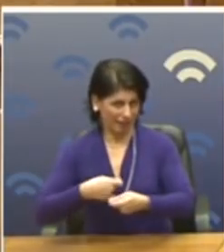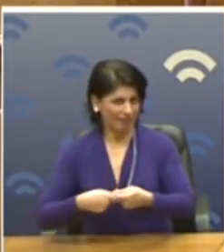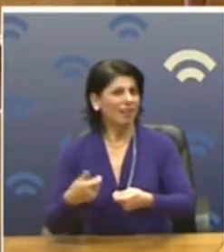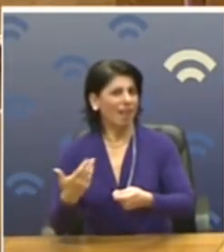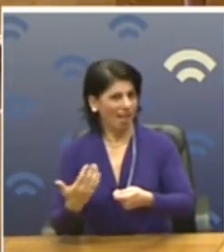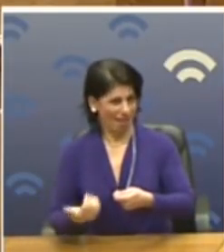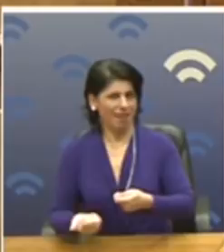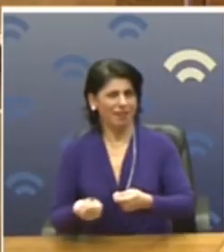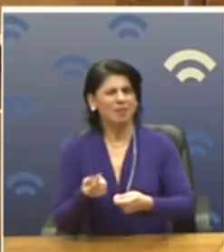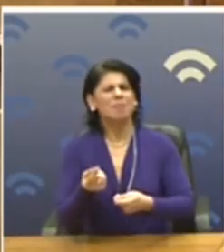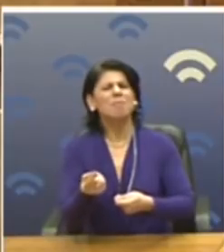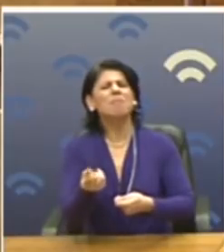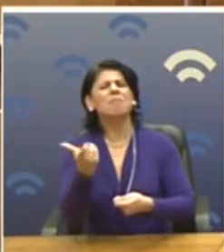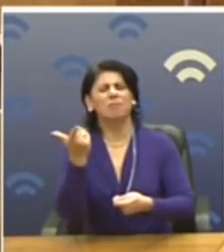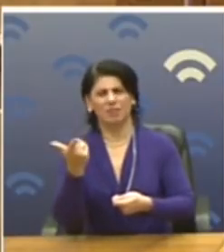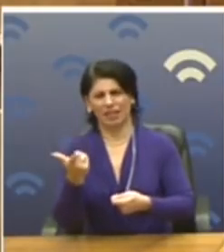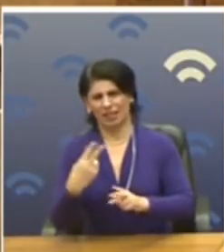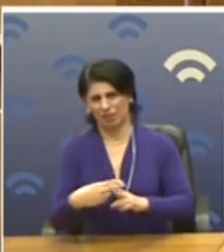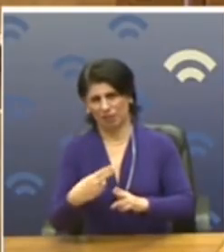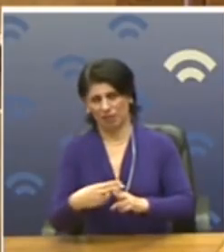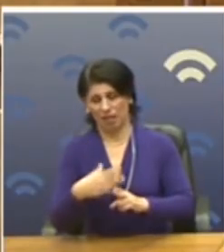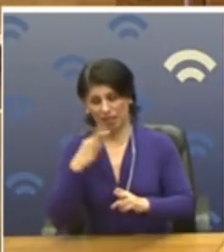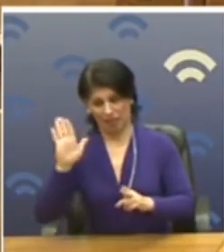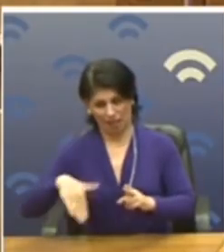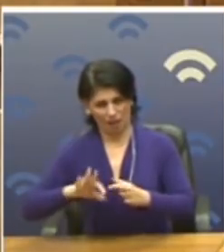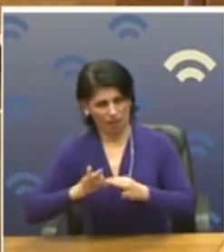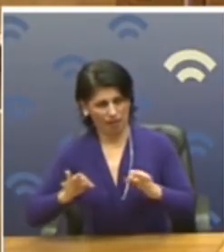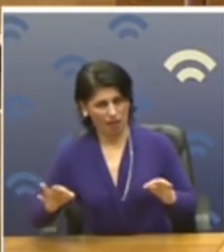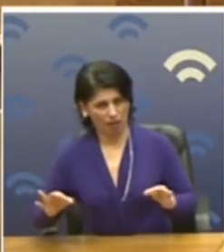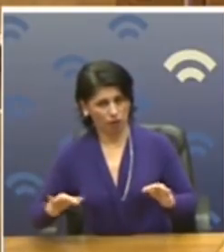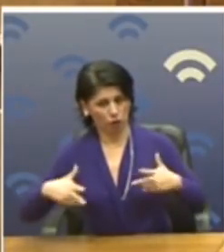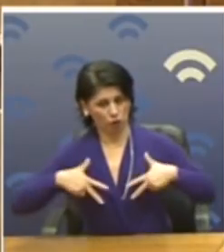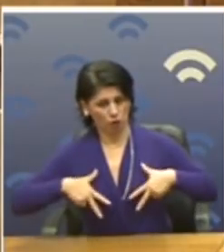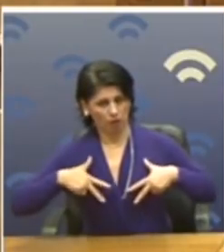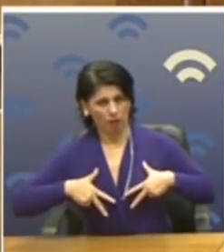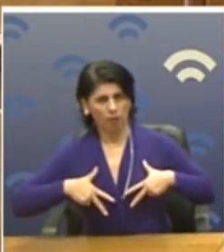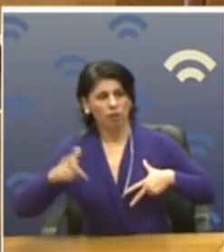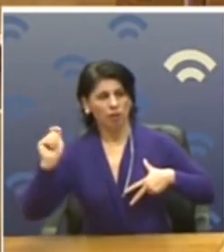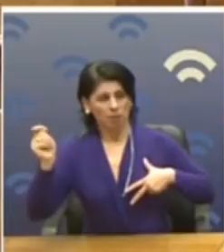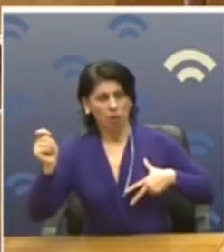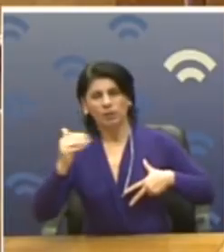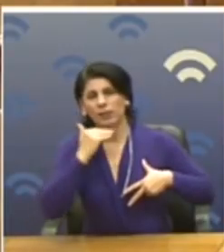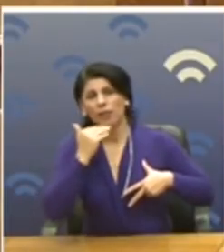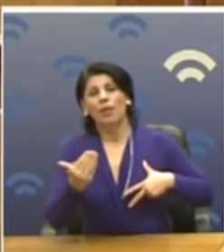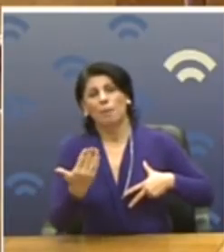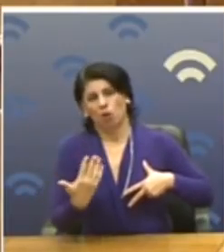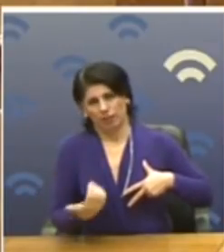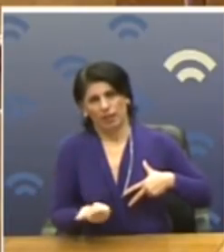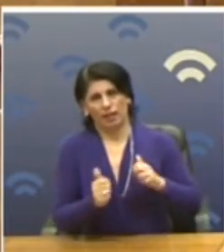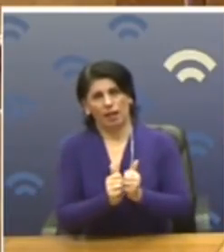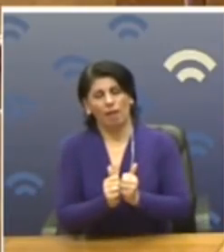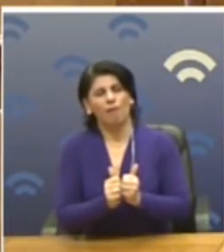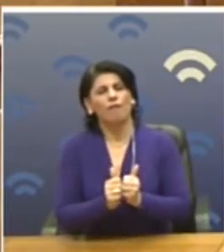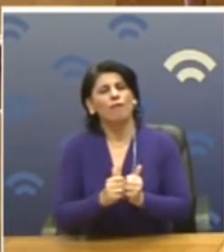έχει πολύ μικρή τελικά σημασία. Γιατί σε τελευταία ανάλυση το κράτος και η πολιτική του δεν μπορεί να είναι